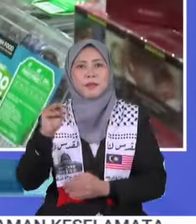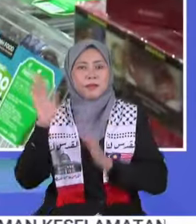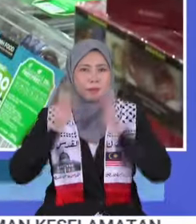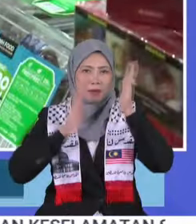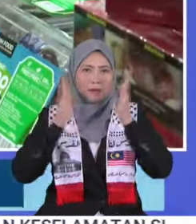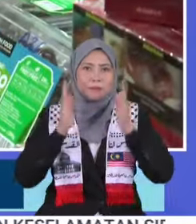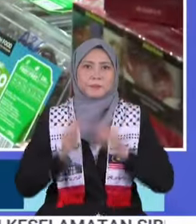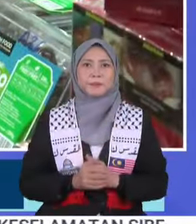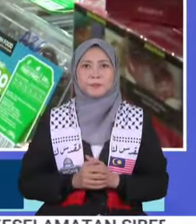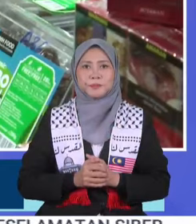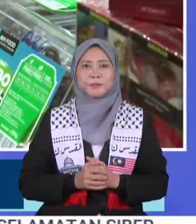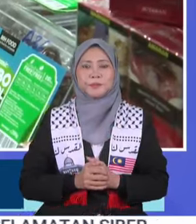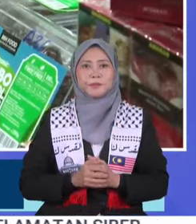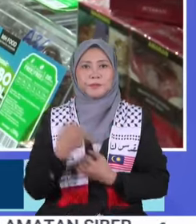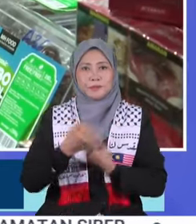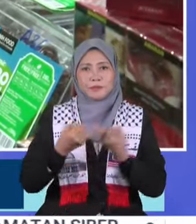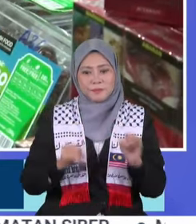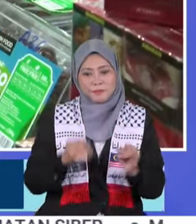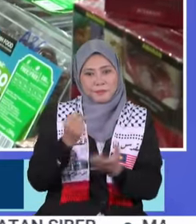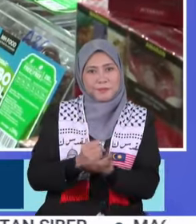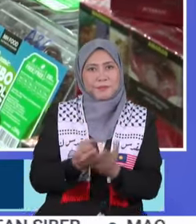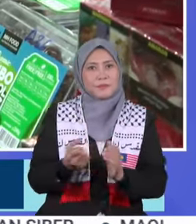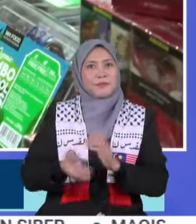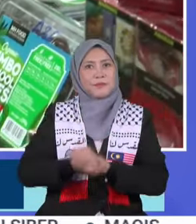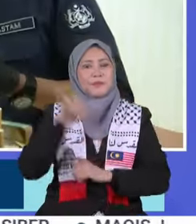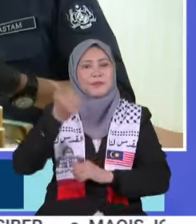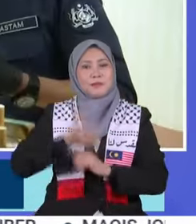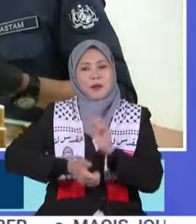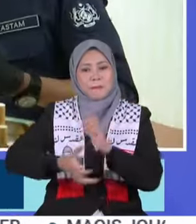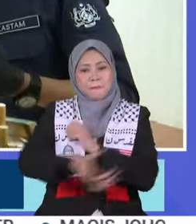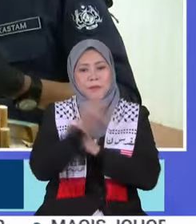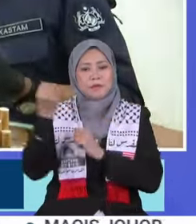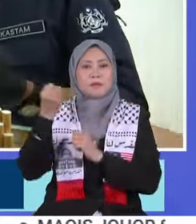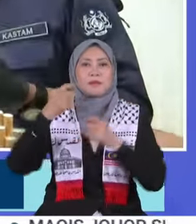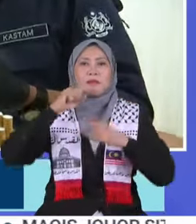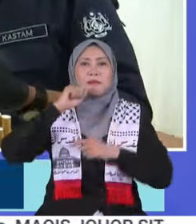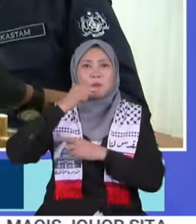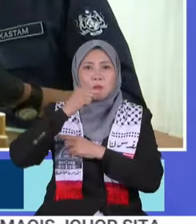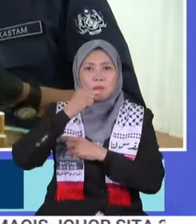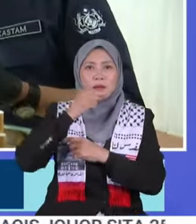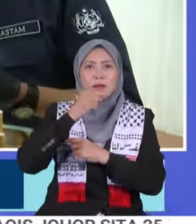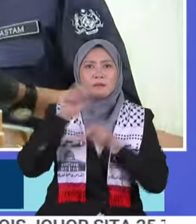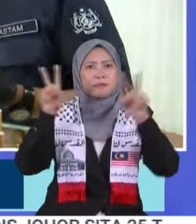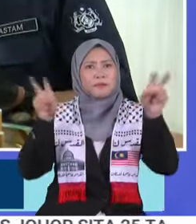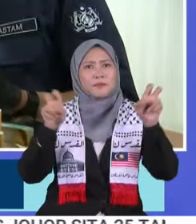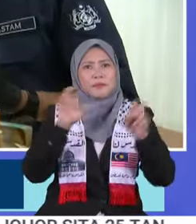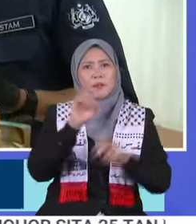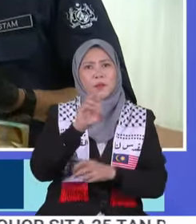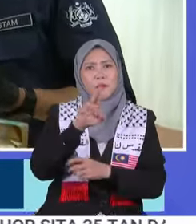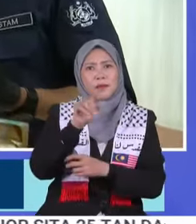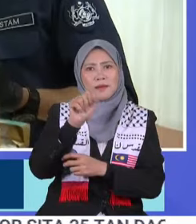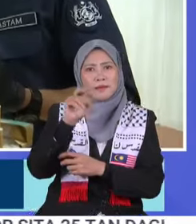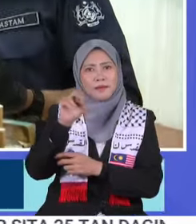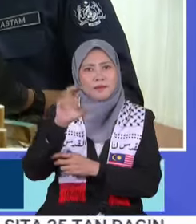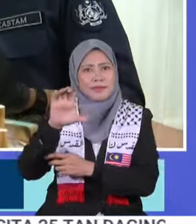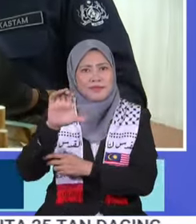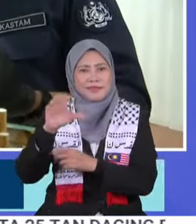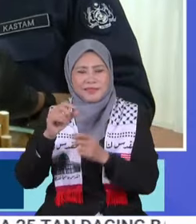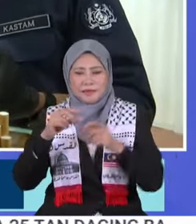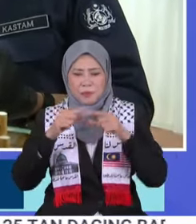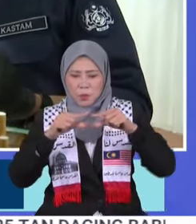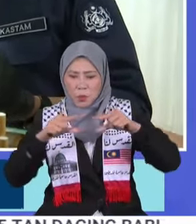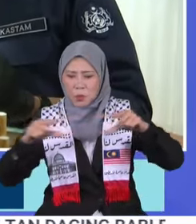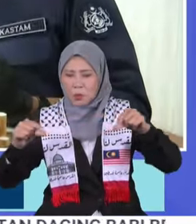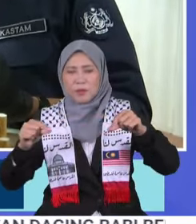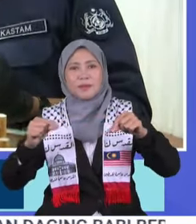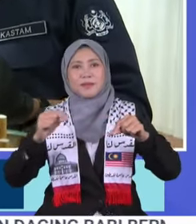Jabatan Kastam Diraja Malaysia berjaya merampas 73 peg buah kurma berlabel Organic Jumbo Medjool Dates yang disyaki dari